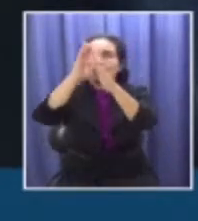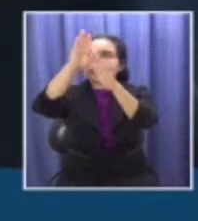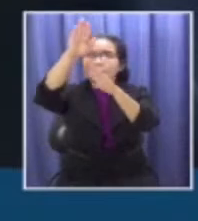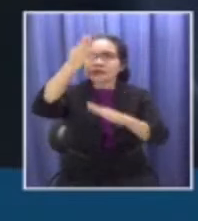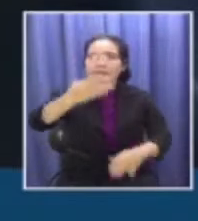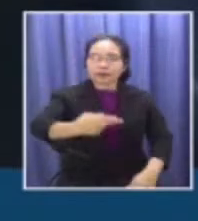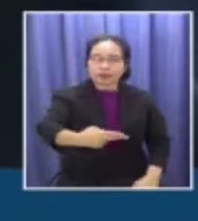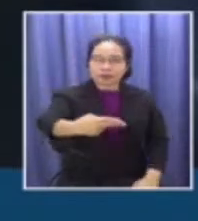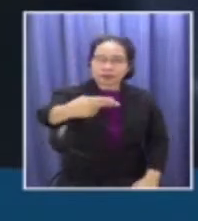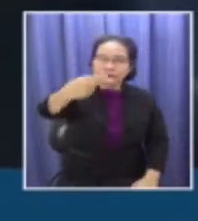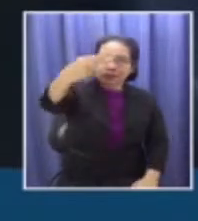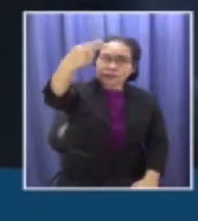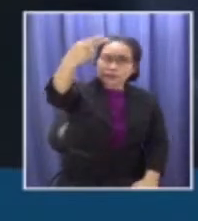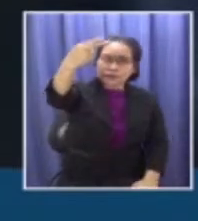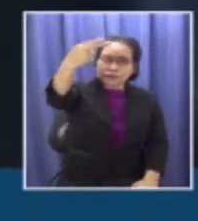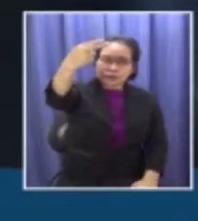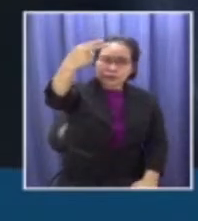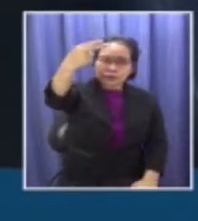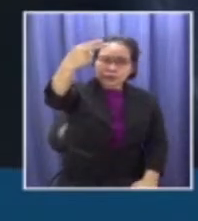yɛn.